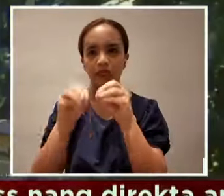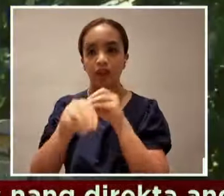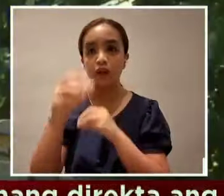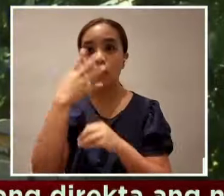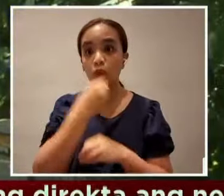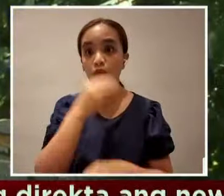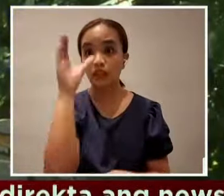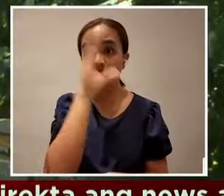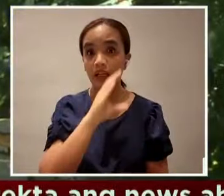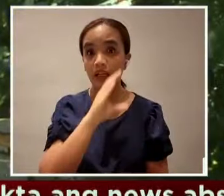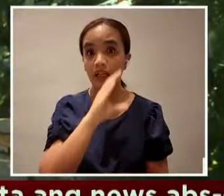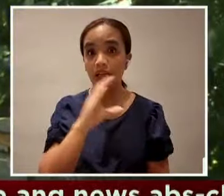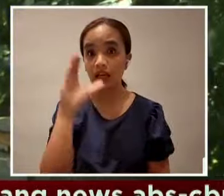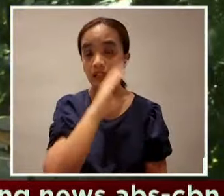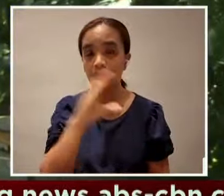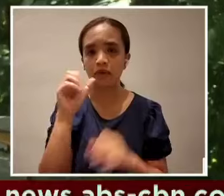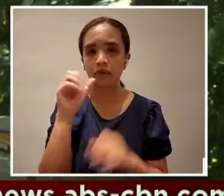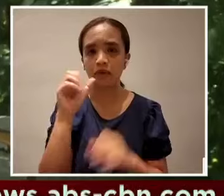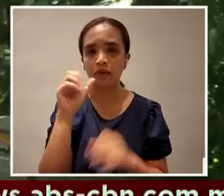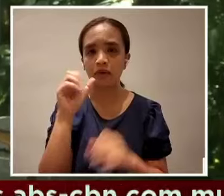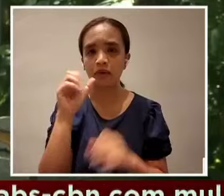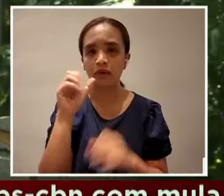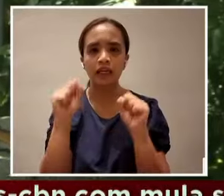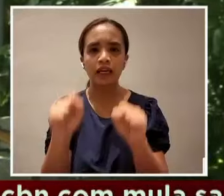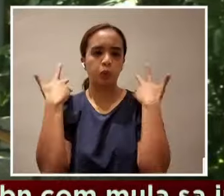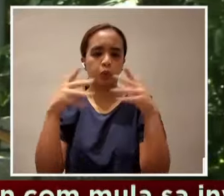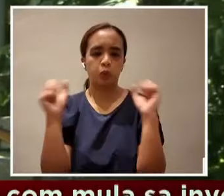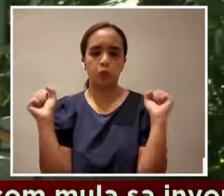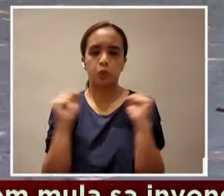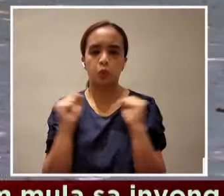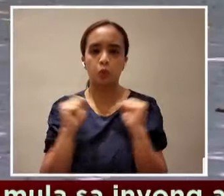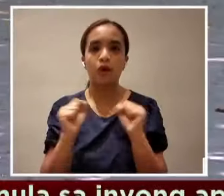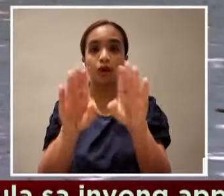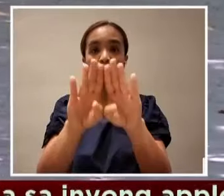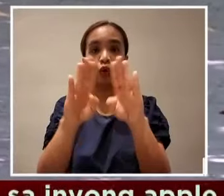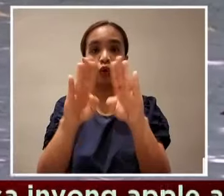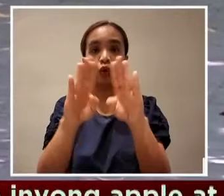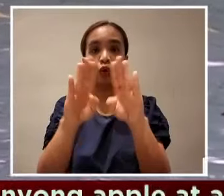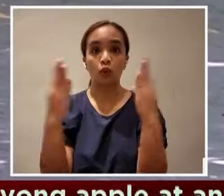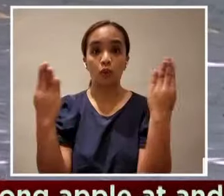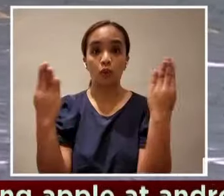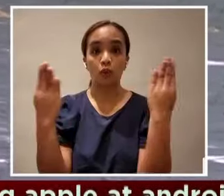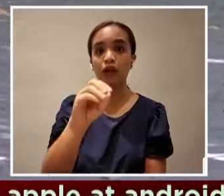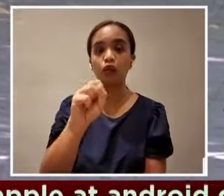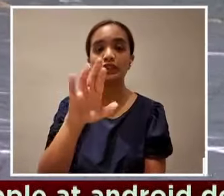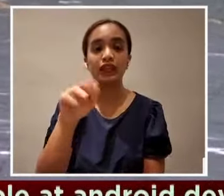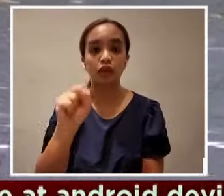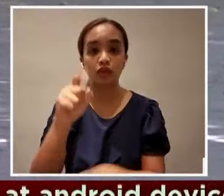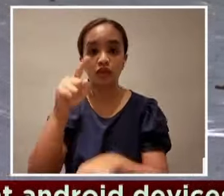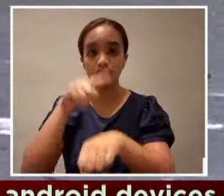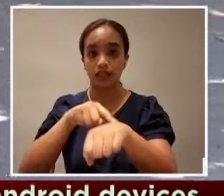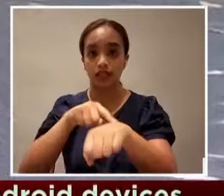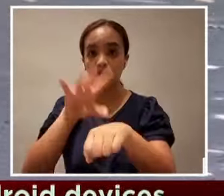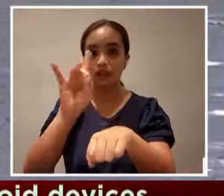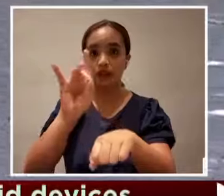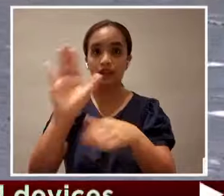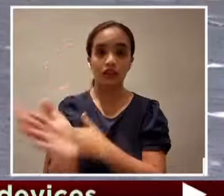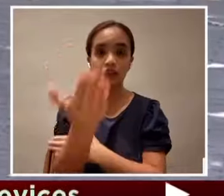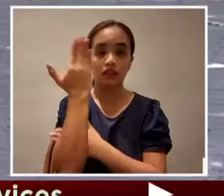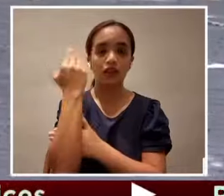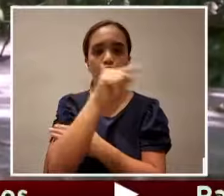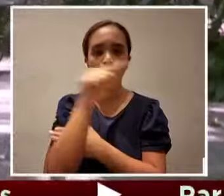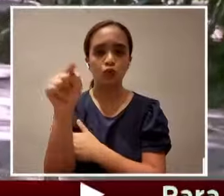ng pwedeng pagpalamigan ngayong weekend, ay bukas ang Arroceros Forest Park alas 8 ng umaga hanggang alas 5 ng